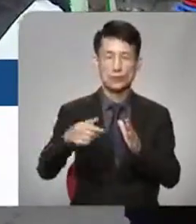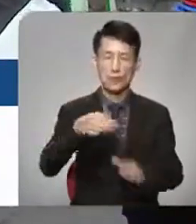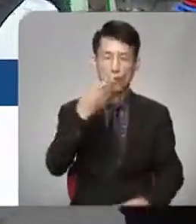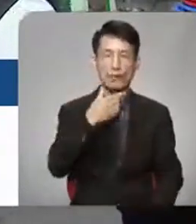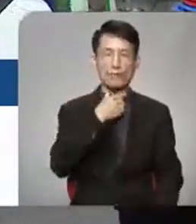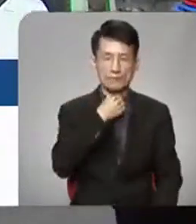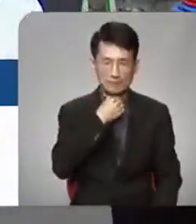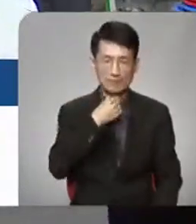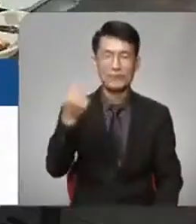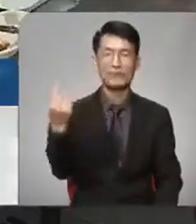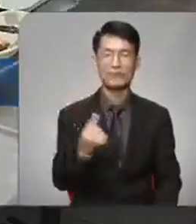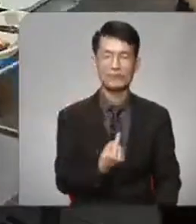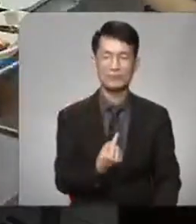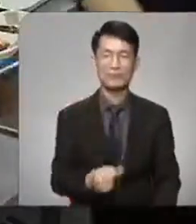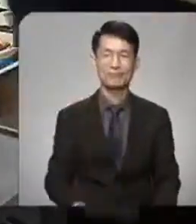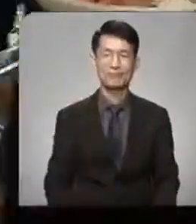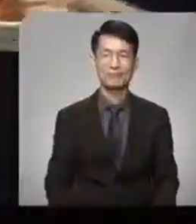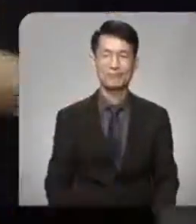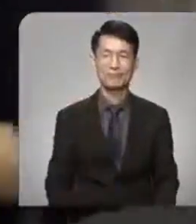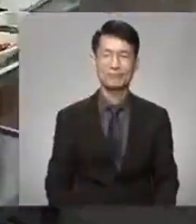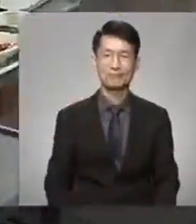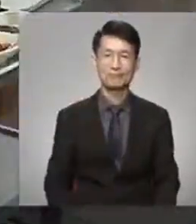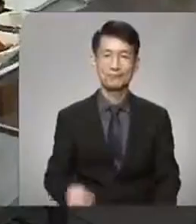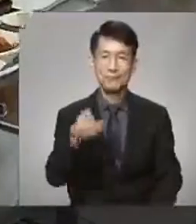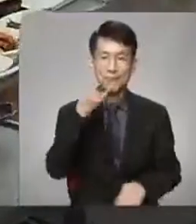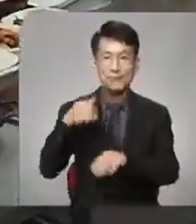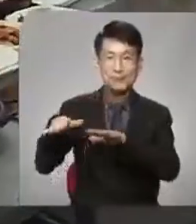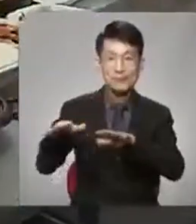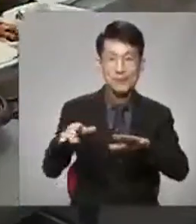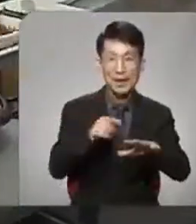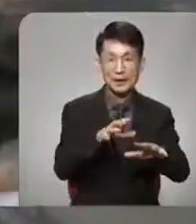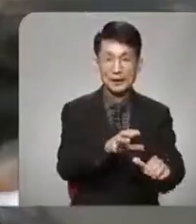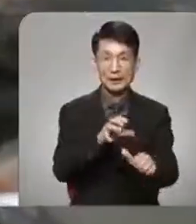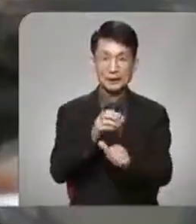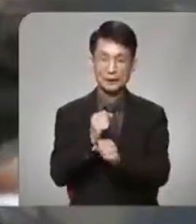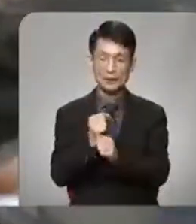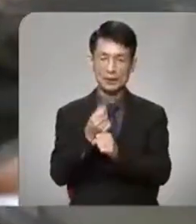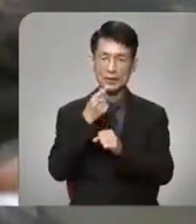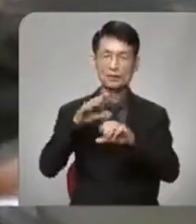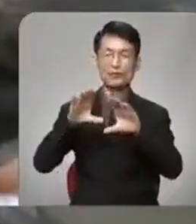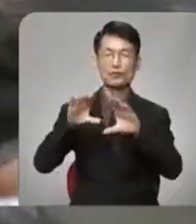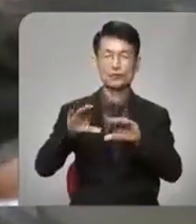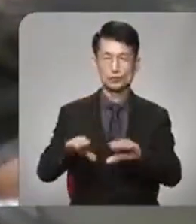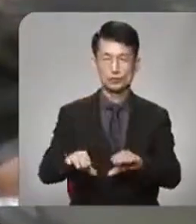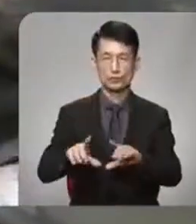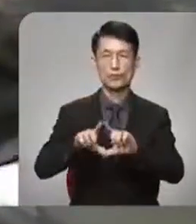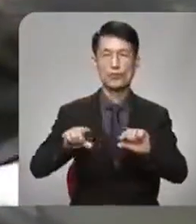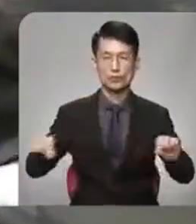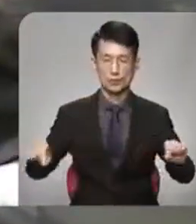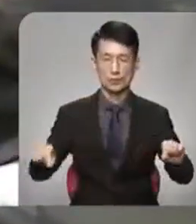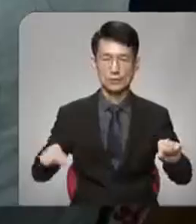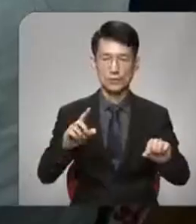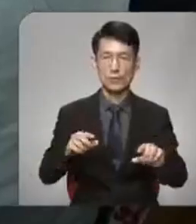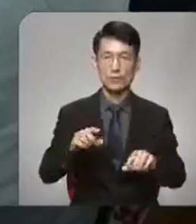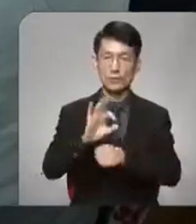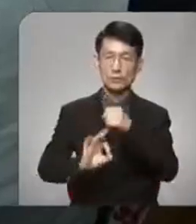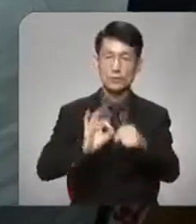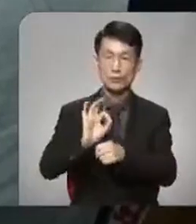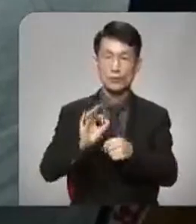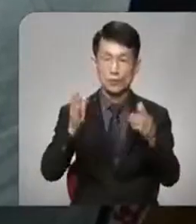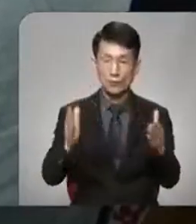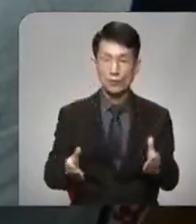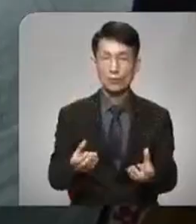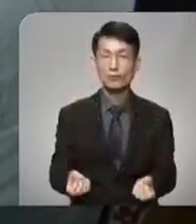먹어보고 싶어서 왔습니다. 동해안 바닷물로 만드는 고소한 두부 요리와 10년 넘게 축제까지 개최하고 있는